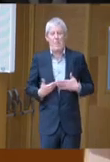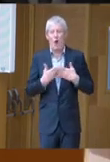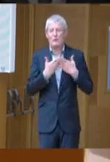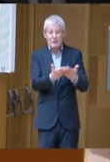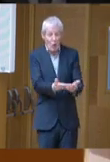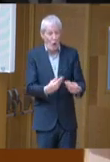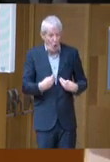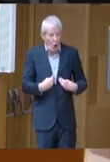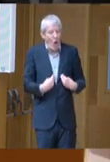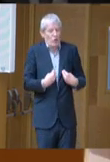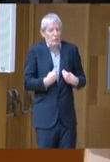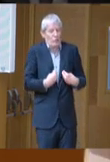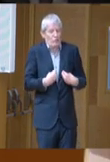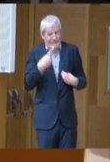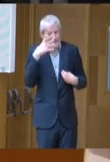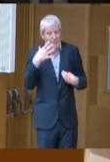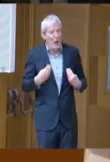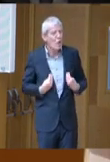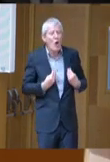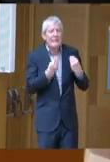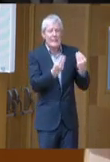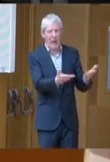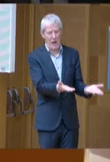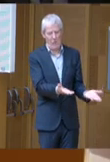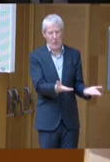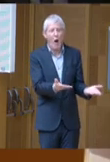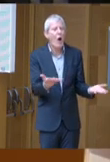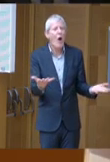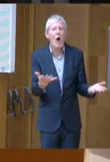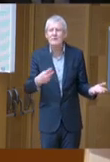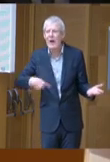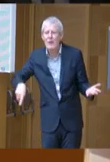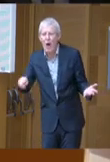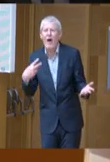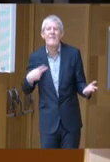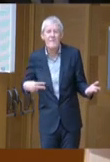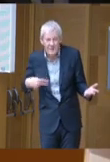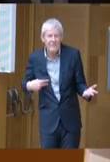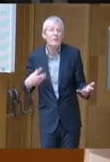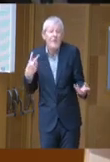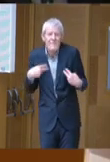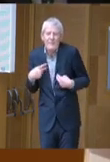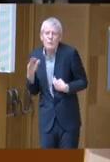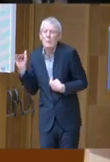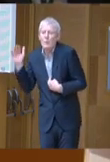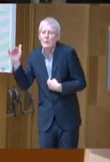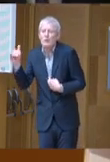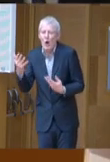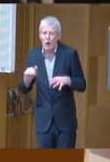tutto il nostro sapere, che altro non è la vita vissuta del mondo che noi rappresentiamo.